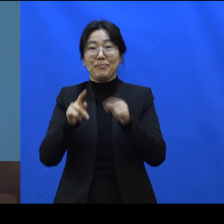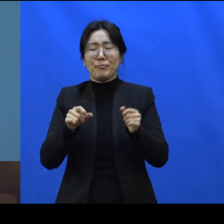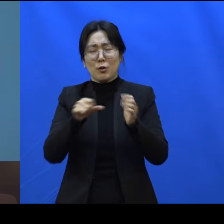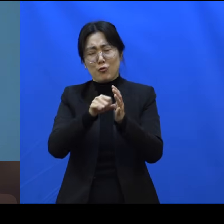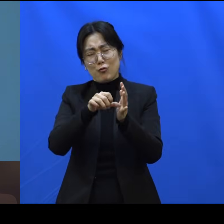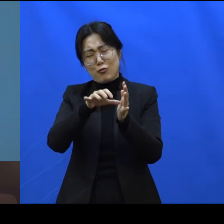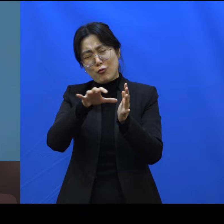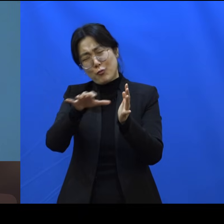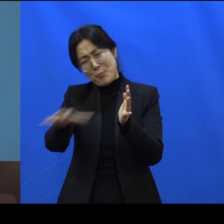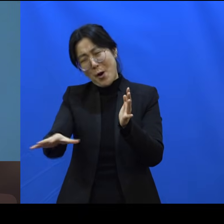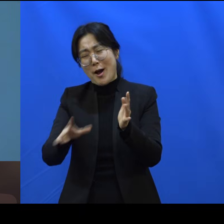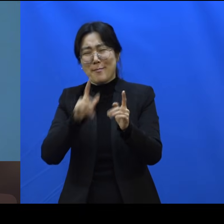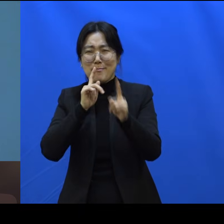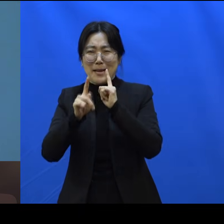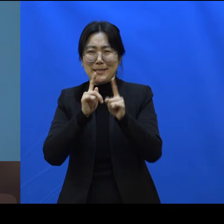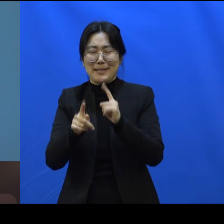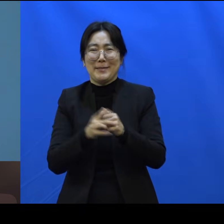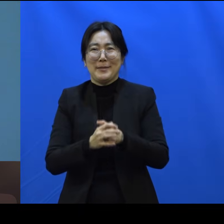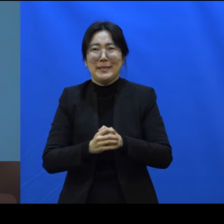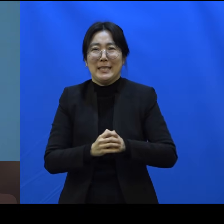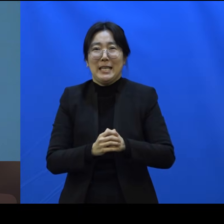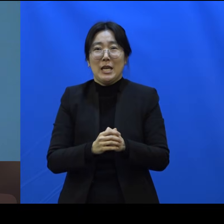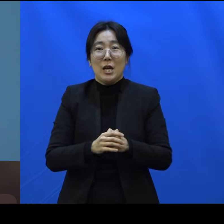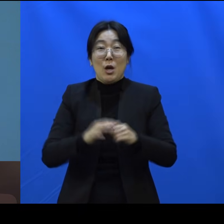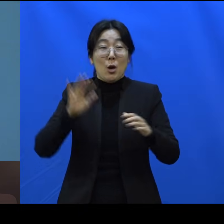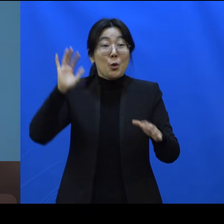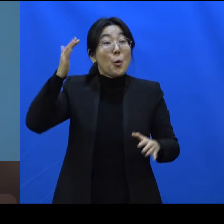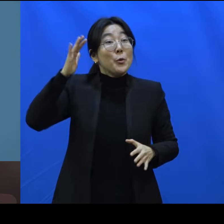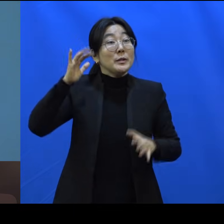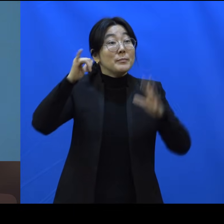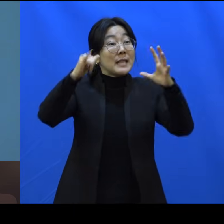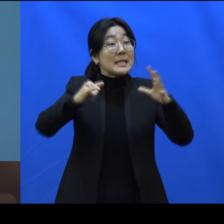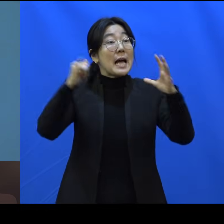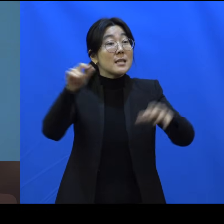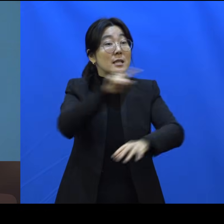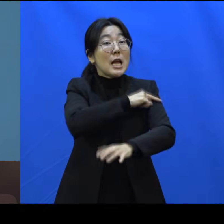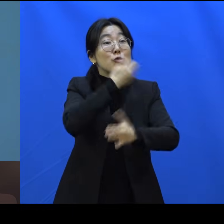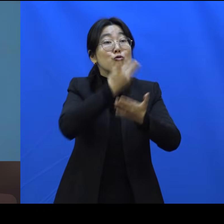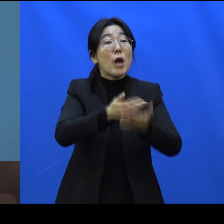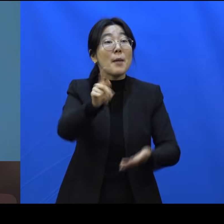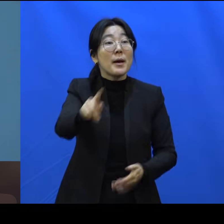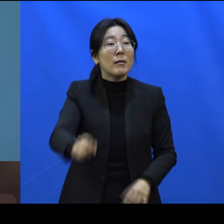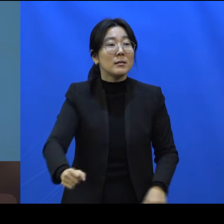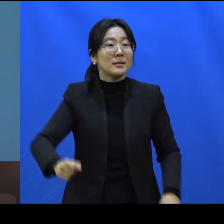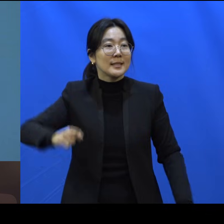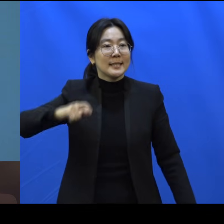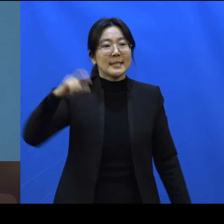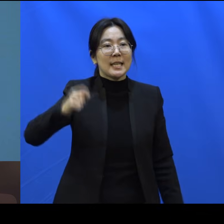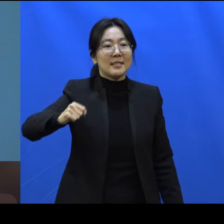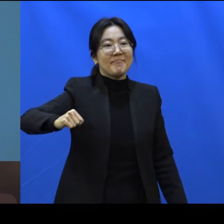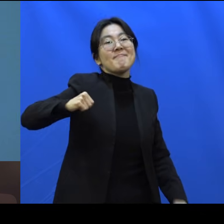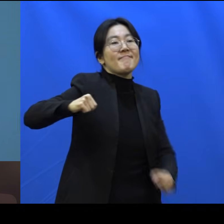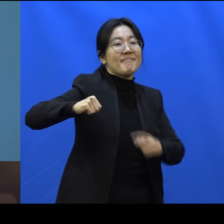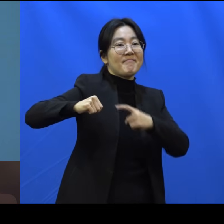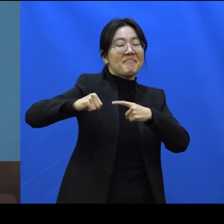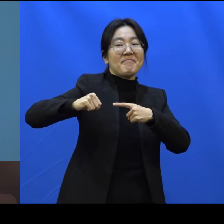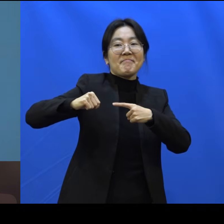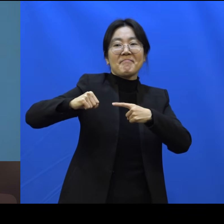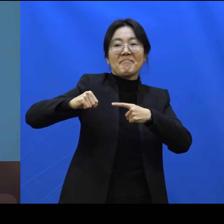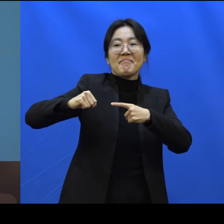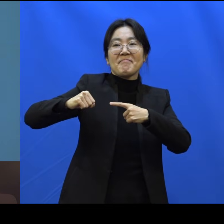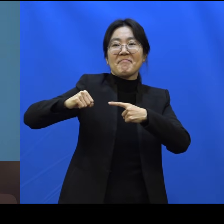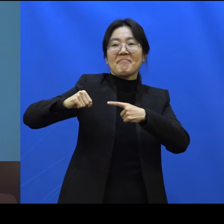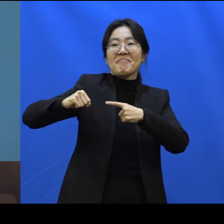우리는 강함을 강조하는 시대를 살고 있습니다. 강함, 그죠? 스트롱맨, 그죠?